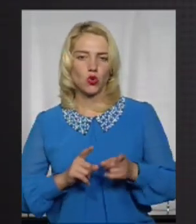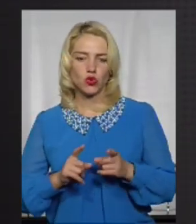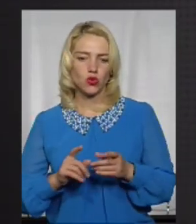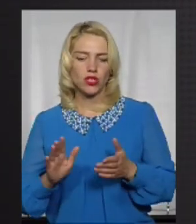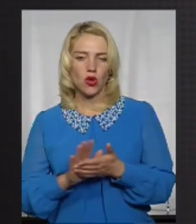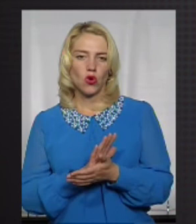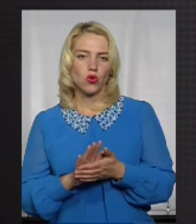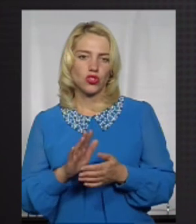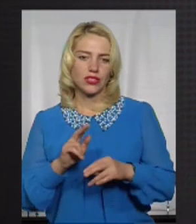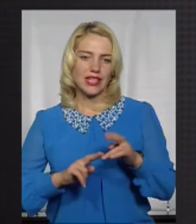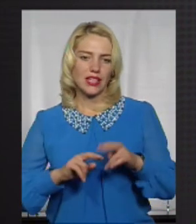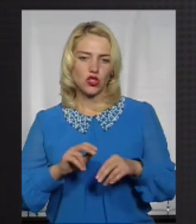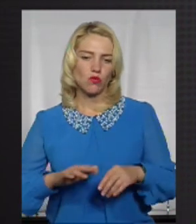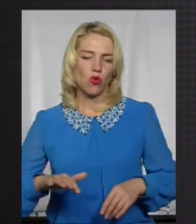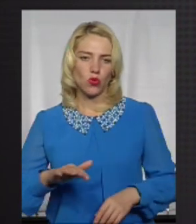споруд.